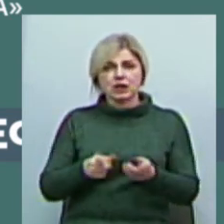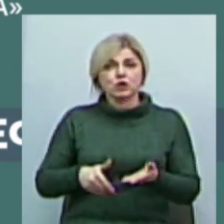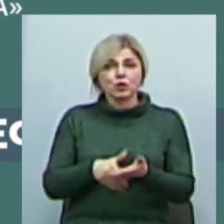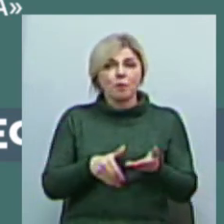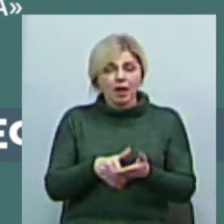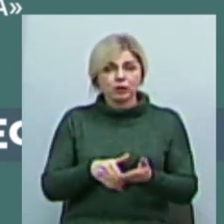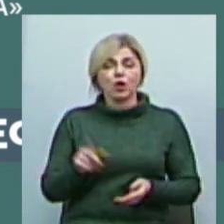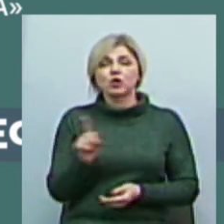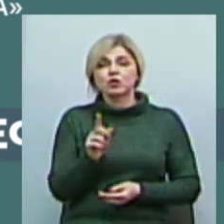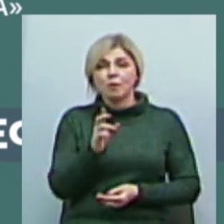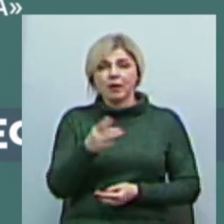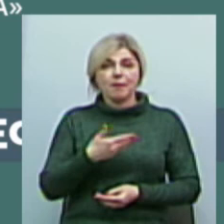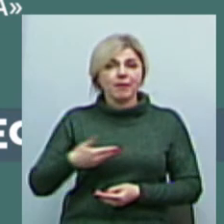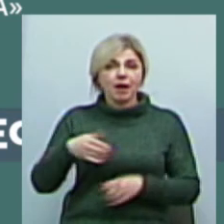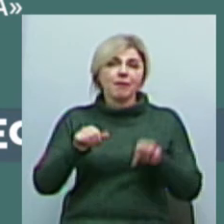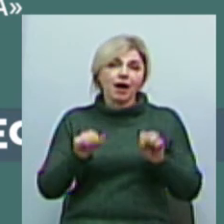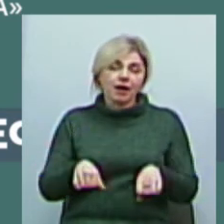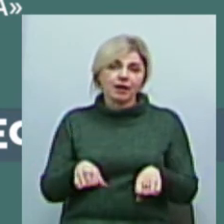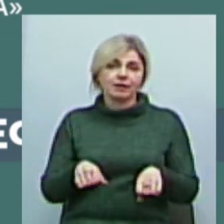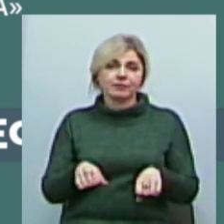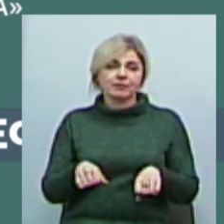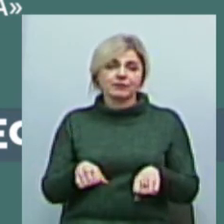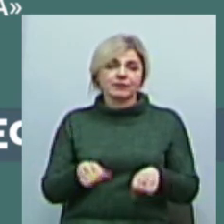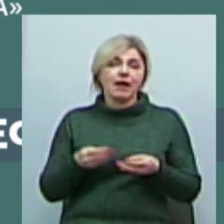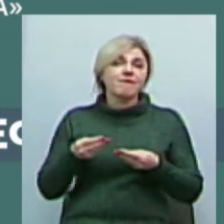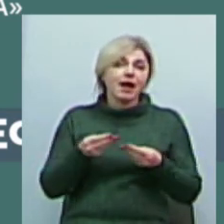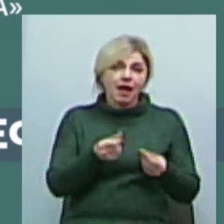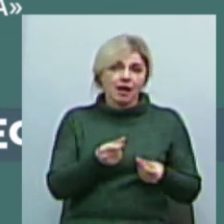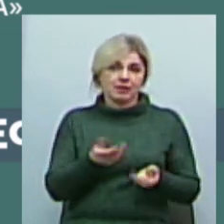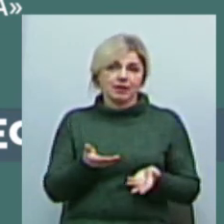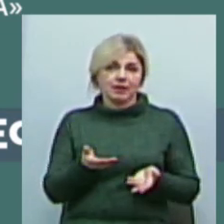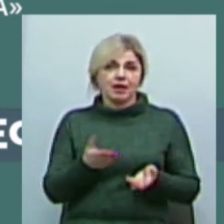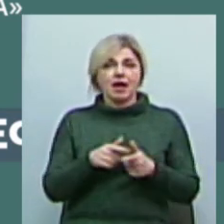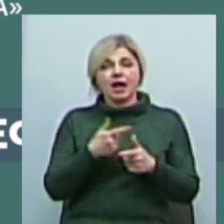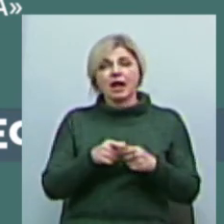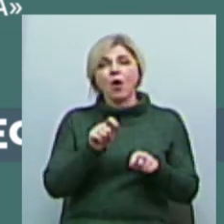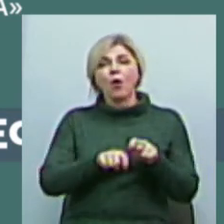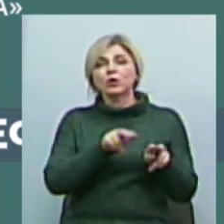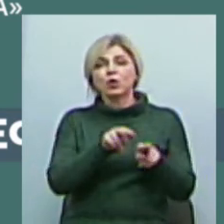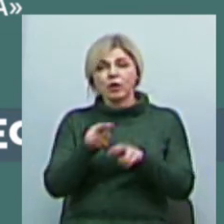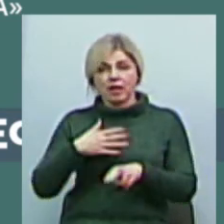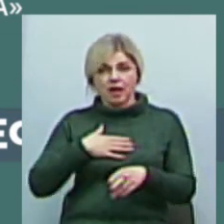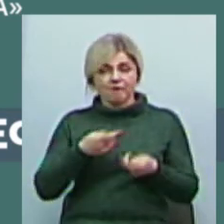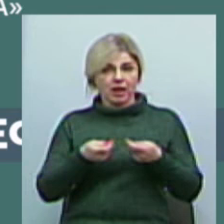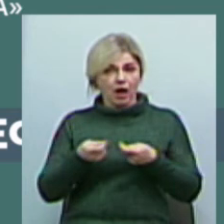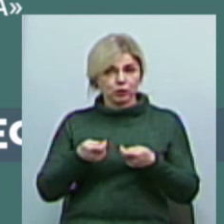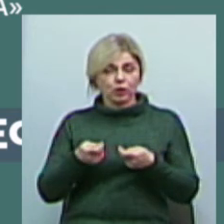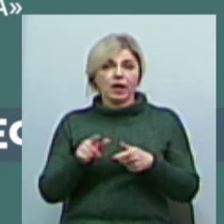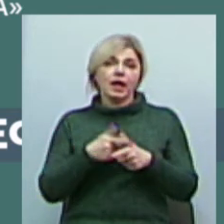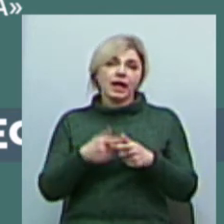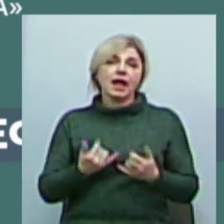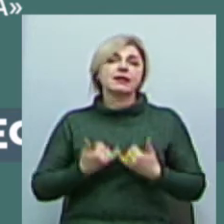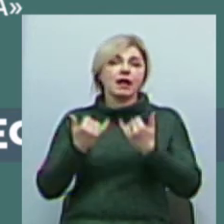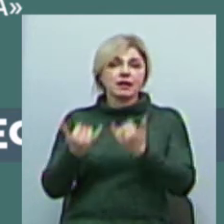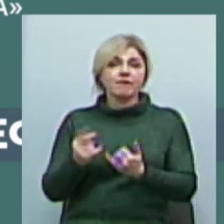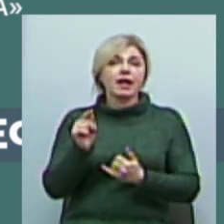для того, щоб ми могли якимось чином вліяти, да, або контролювати нашу владу, або надавати